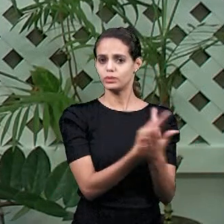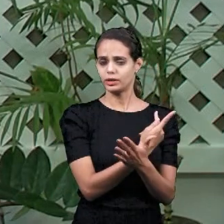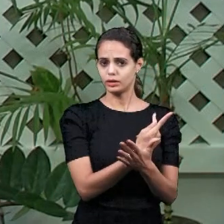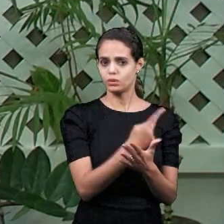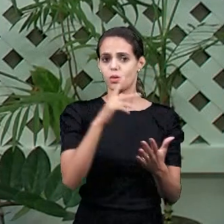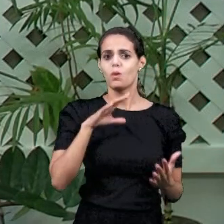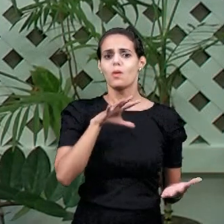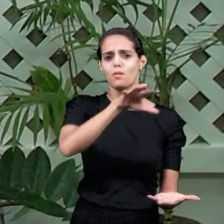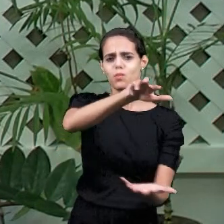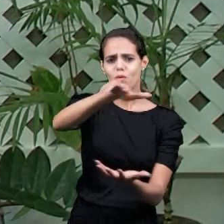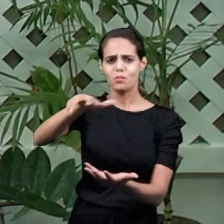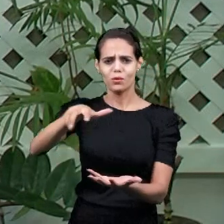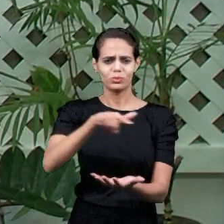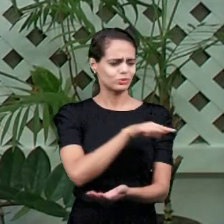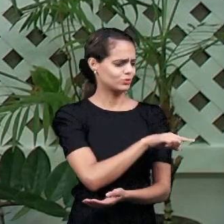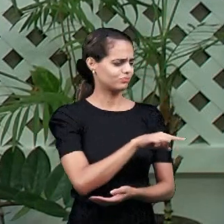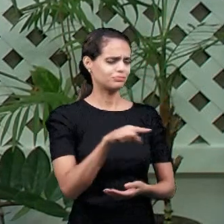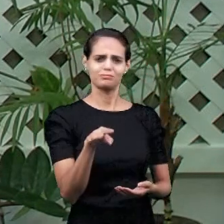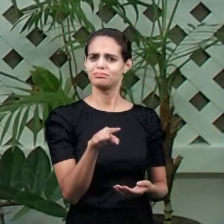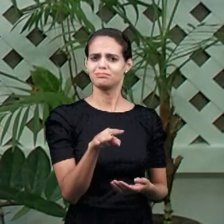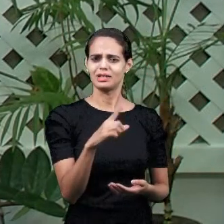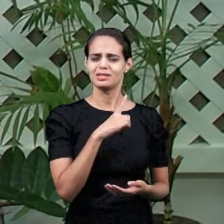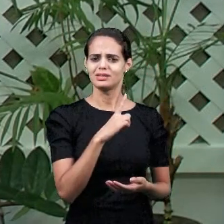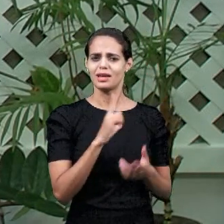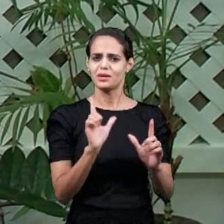dans une opération d'erreur.